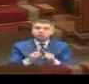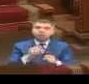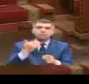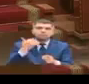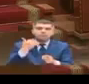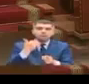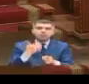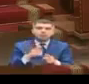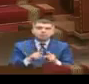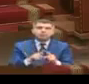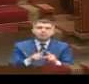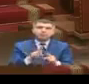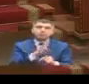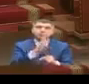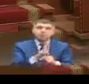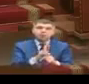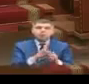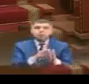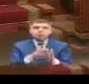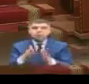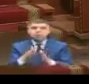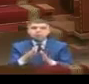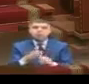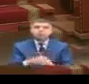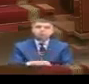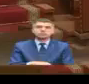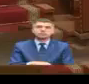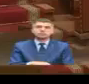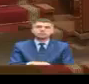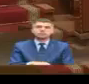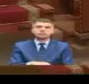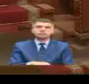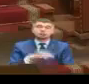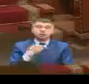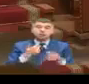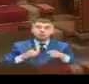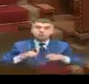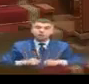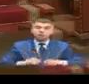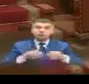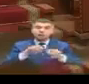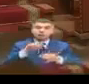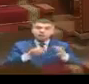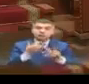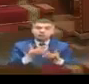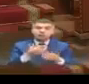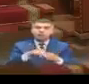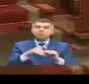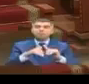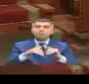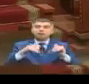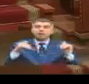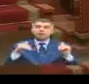الفساد، فانتقل النقاش إلى موضوع آخر. أولا، لا أنا كوزير العدل ولا البرلمان أعتقد